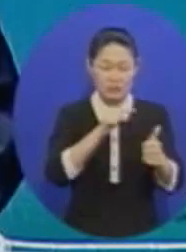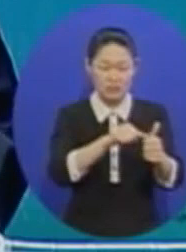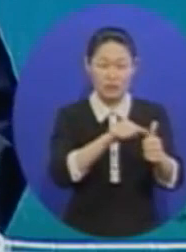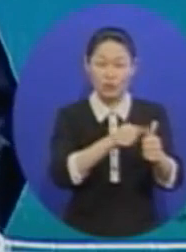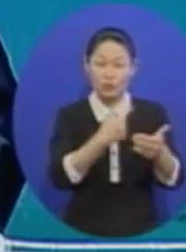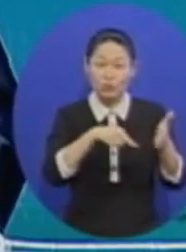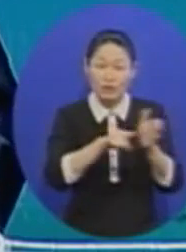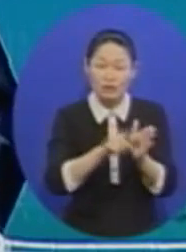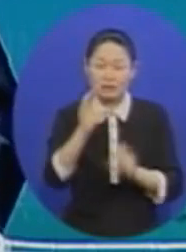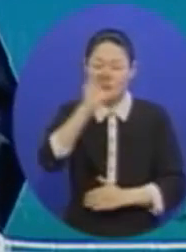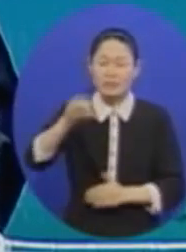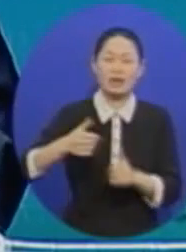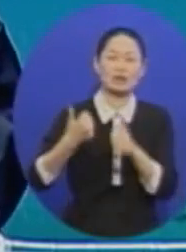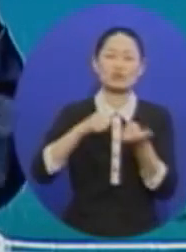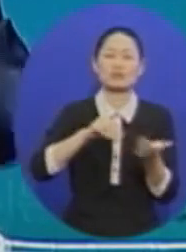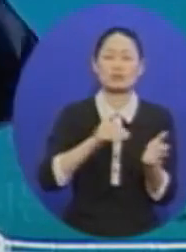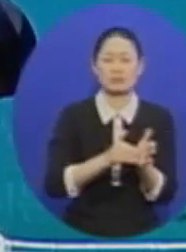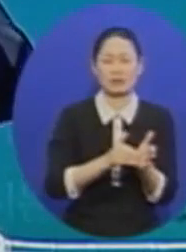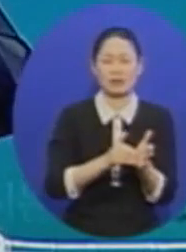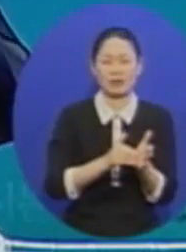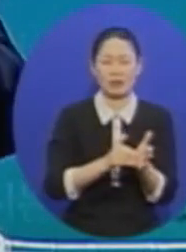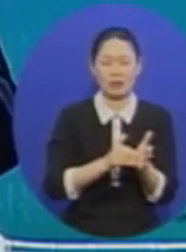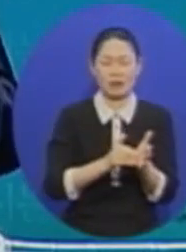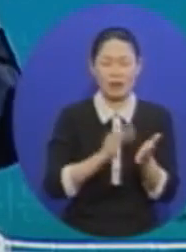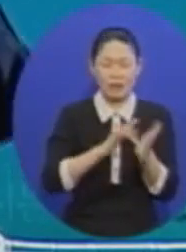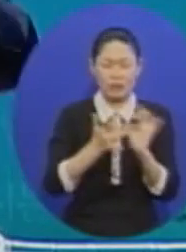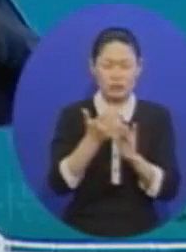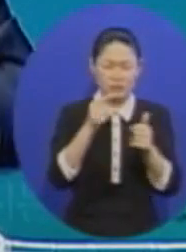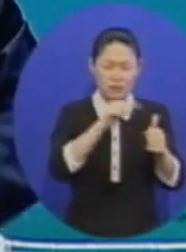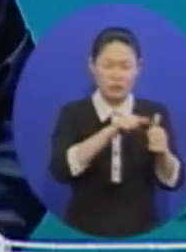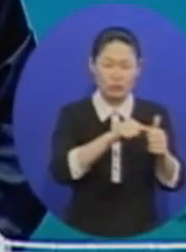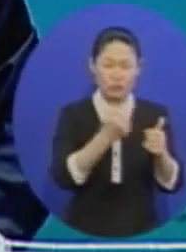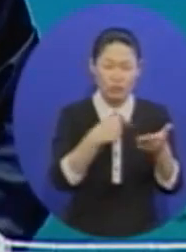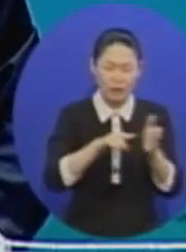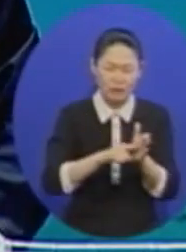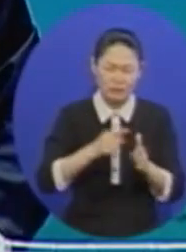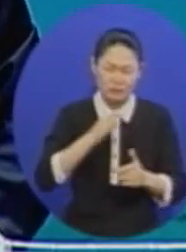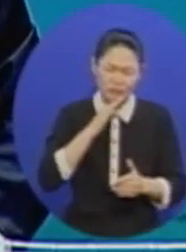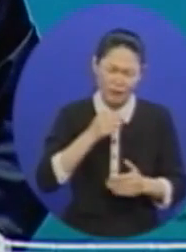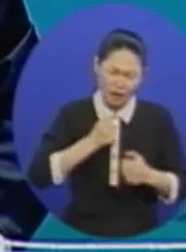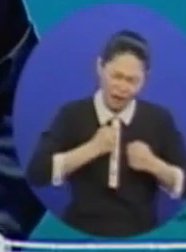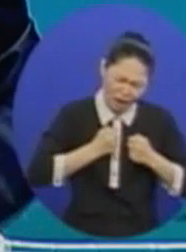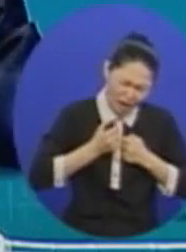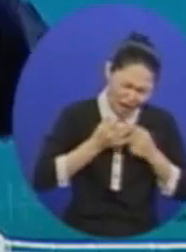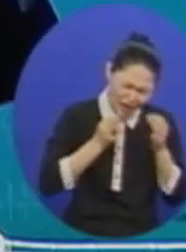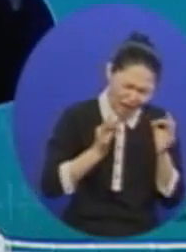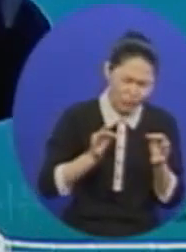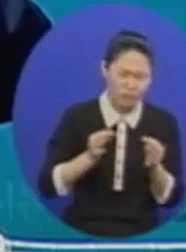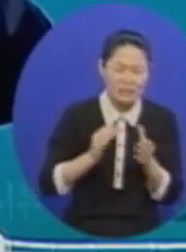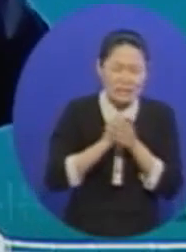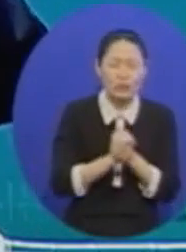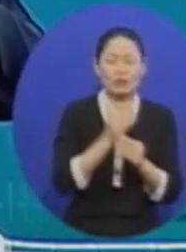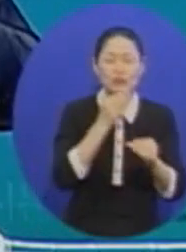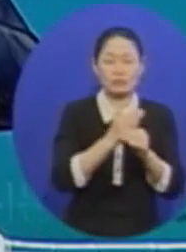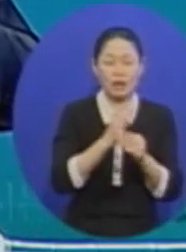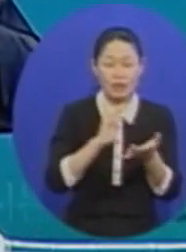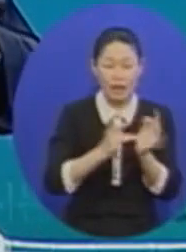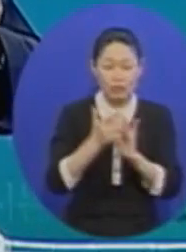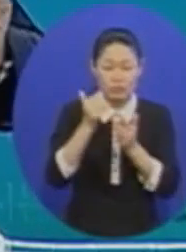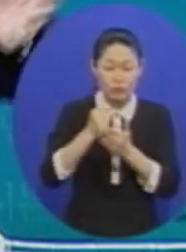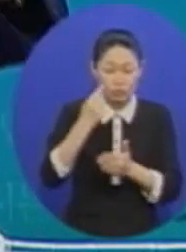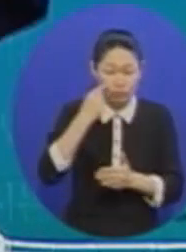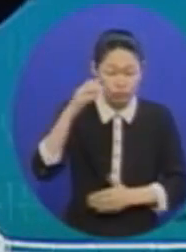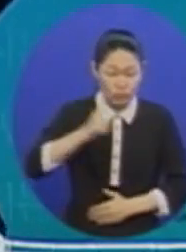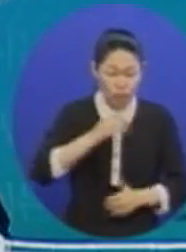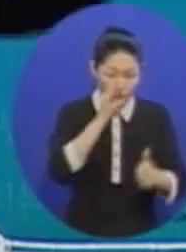죽으신 분이에요 예수님은 그를 위해 톱으로 기도 하시는 분이에요 예수님의 눈으로 보기 시작하면